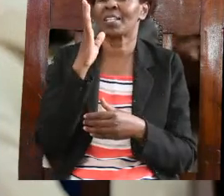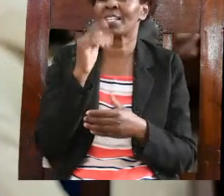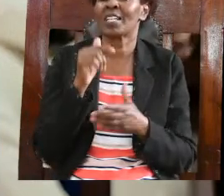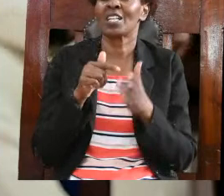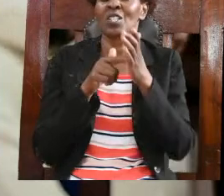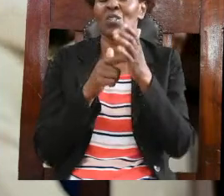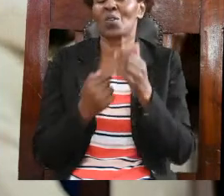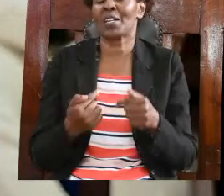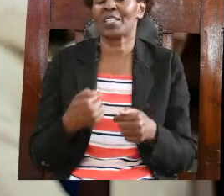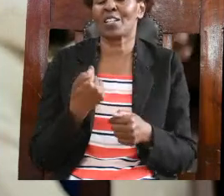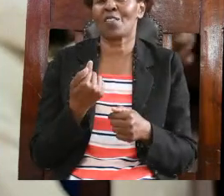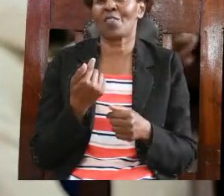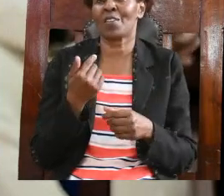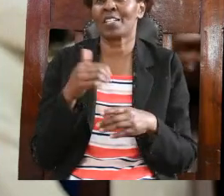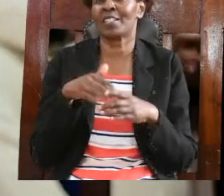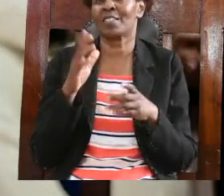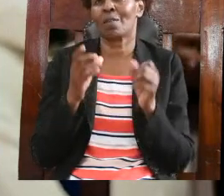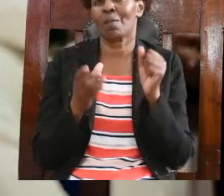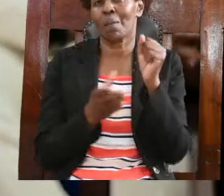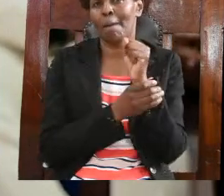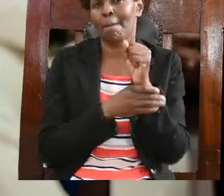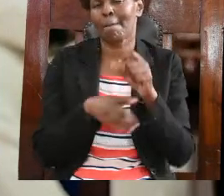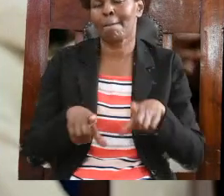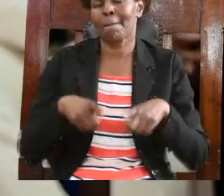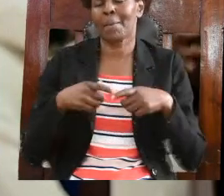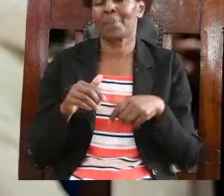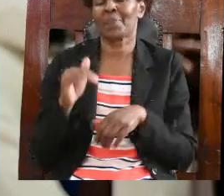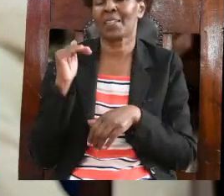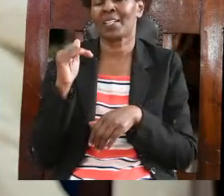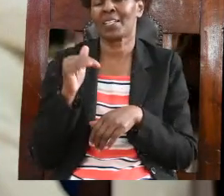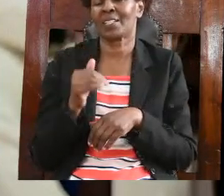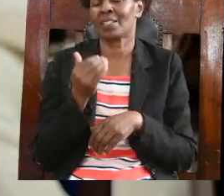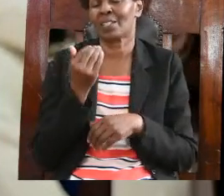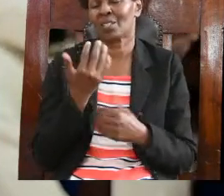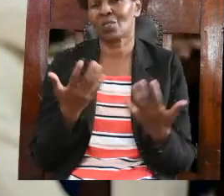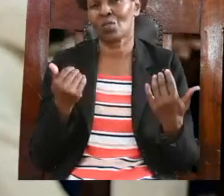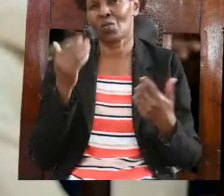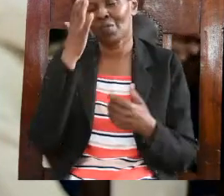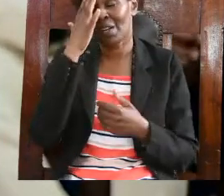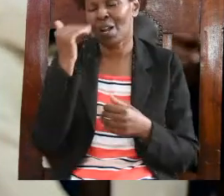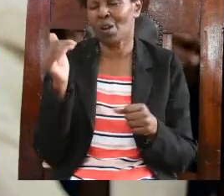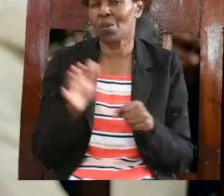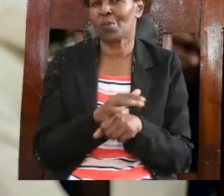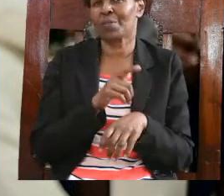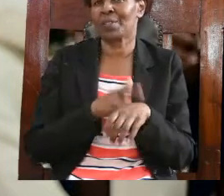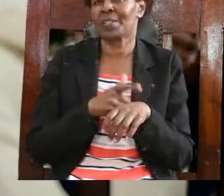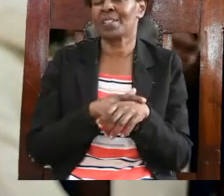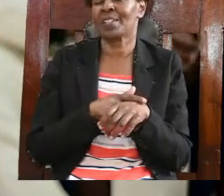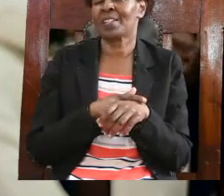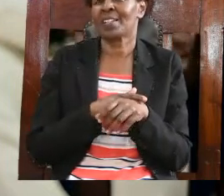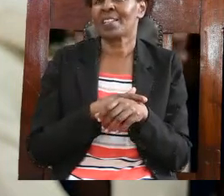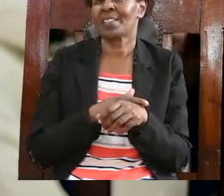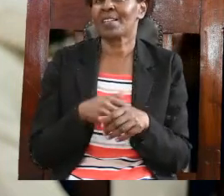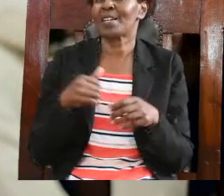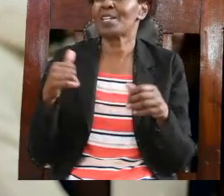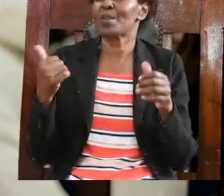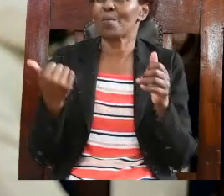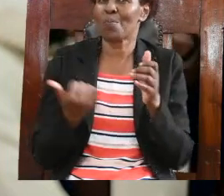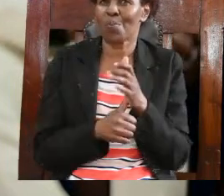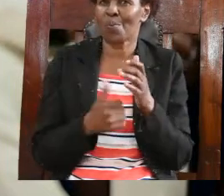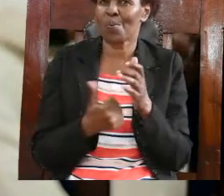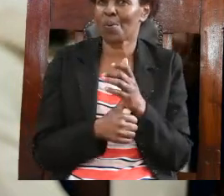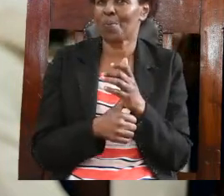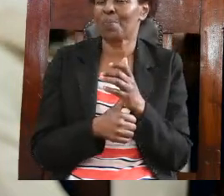ajikijidhihirisha katika maisha yake. Waulize wana wa Israeli mara kwa mara, walijikuta katika hali ambazo